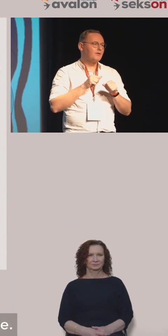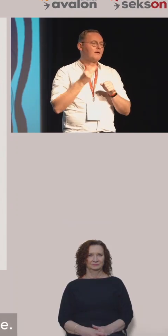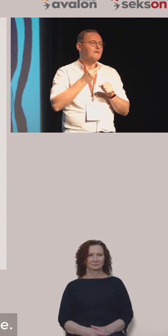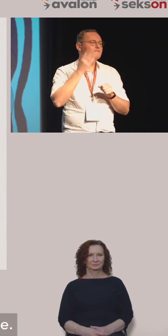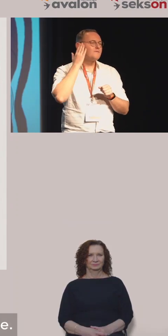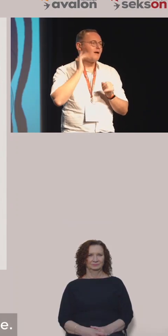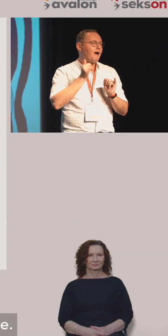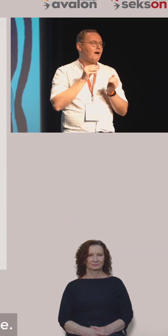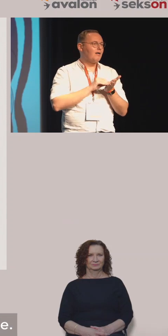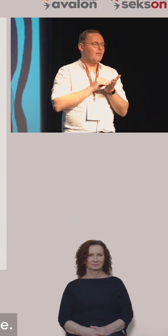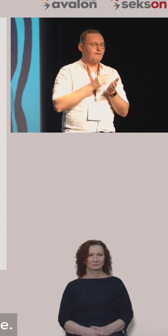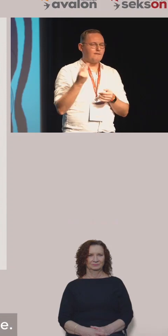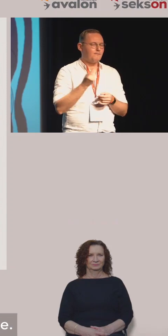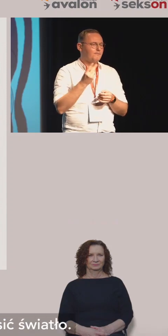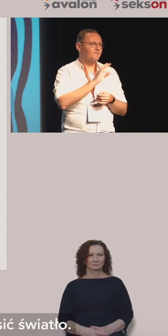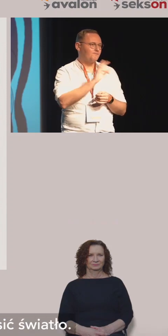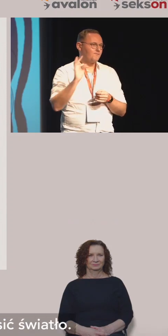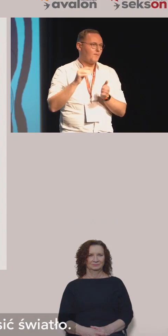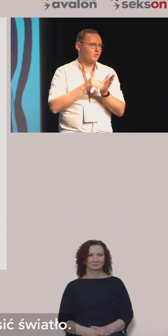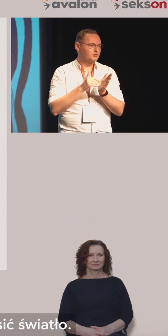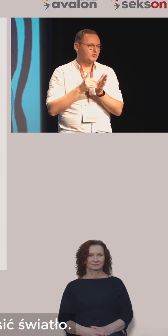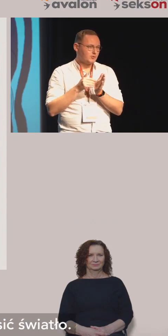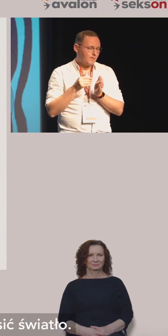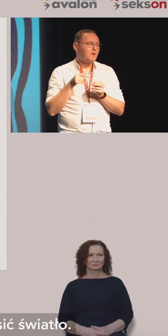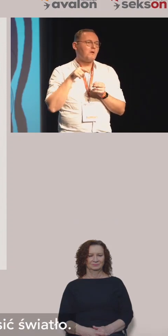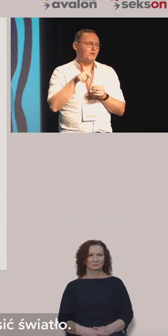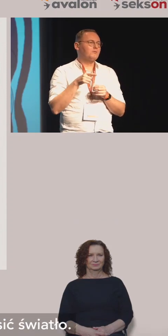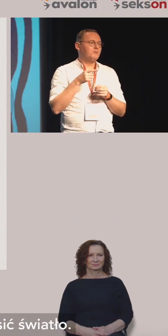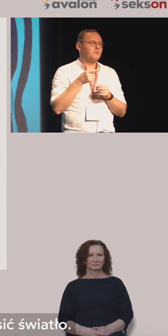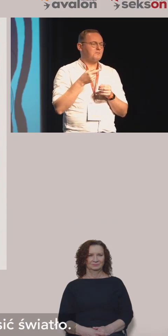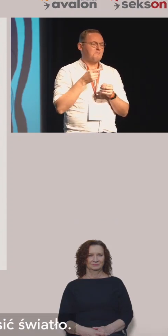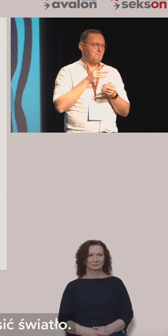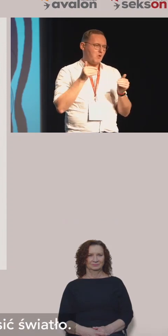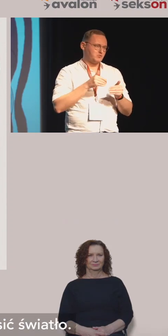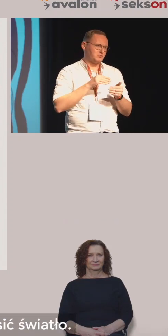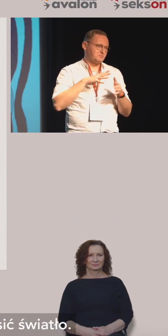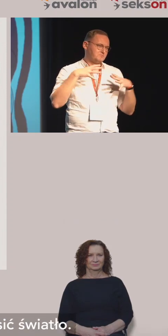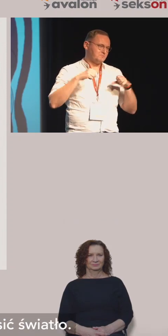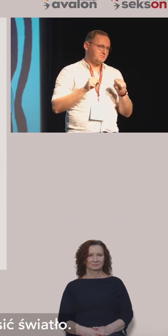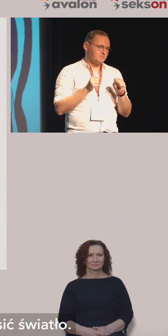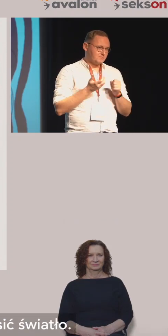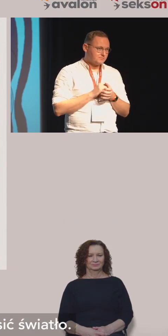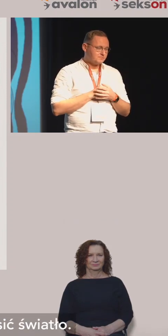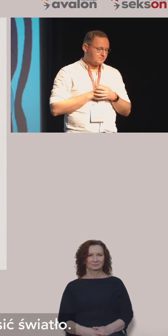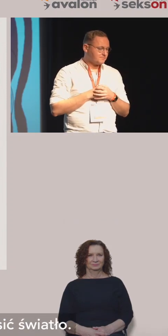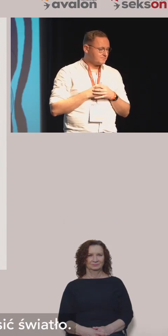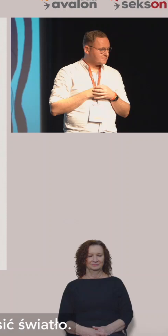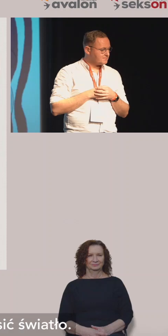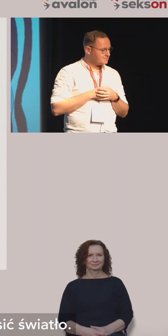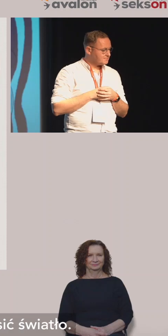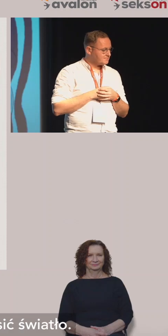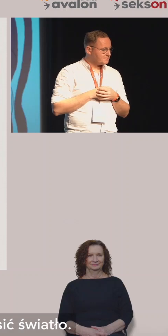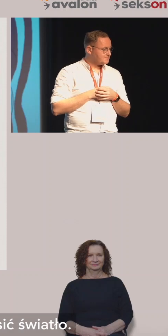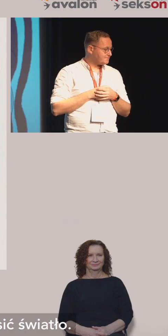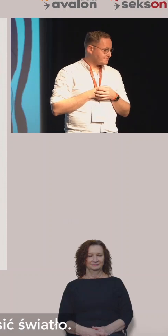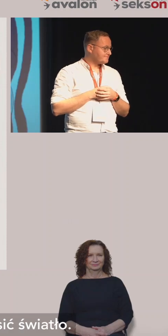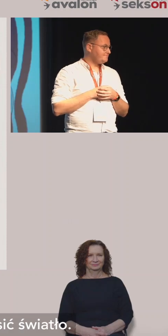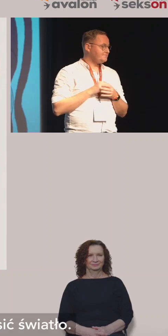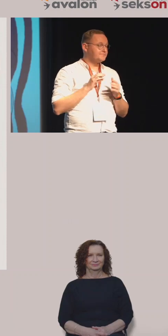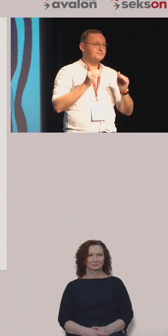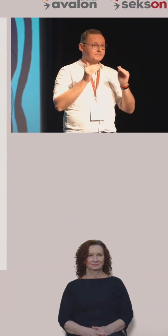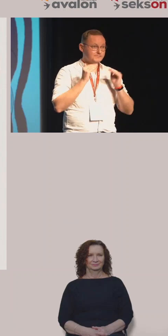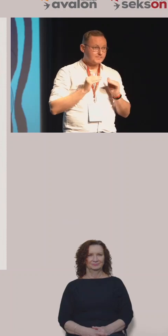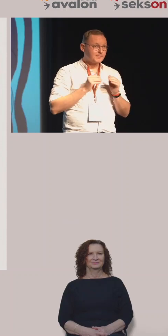rozmowy przy zapalonym świetle. Jeżeli znamy partnera przez już długi czas, wtedy można zgasić światło.